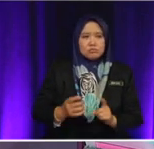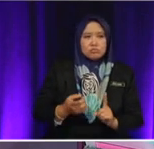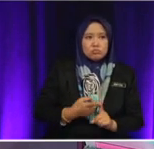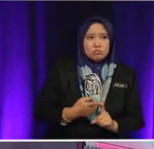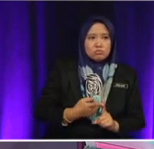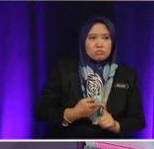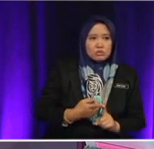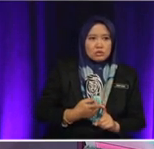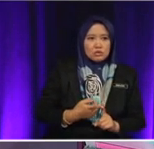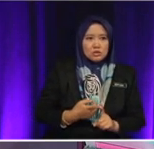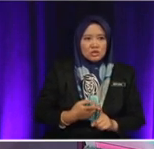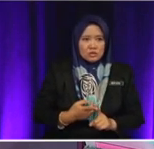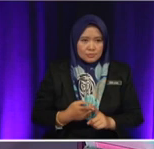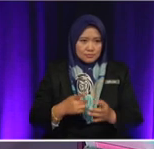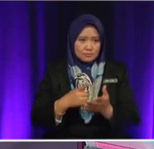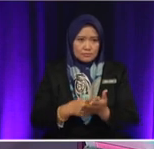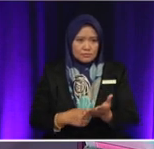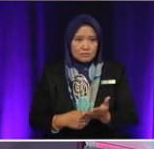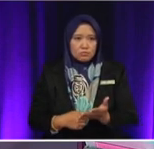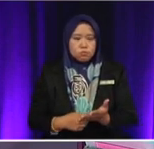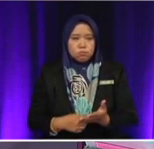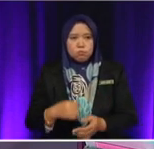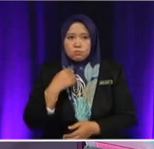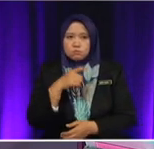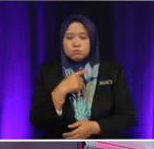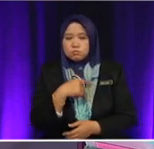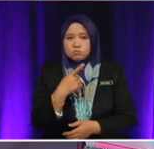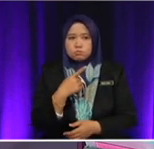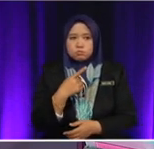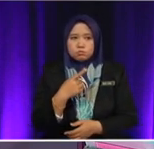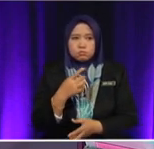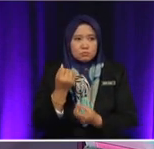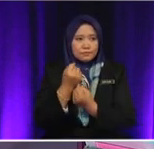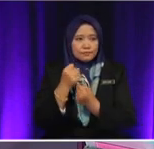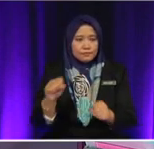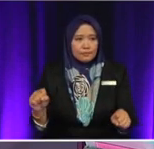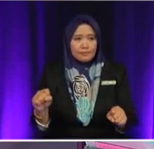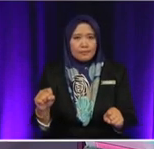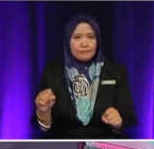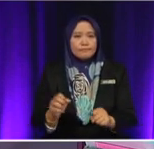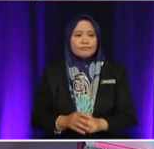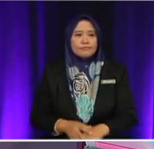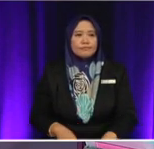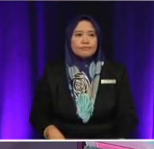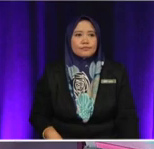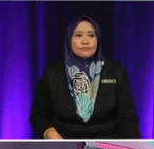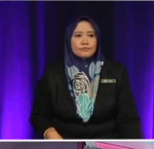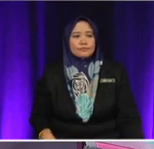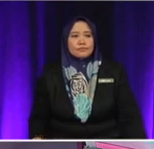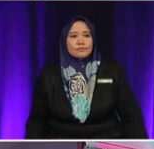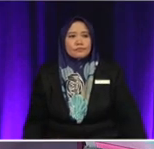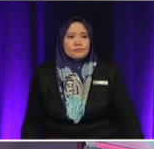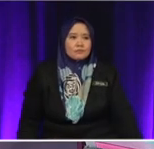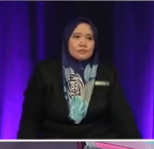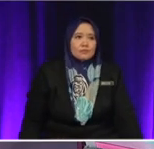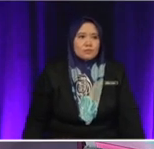sedikit berkaitan tentang kemahiran berfikir. Siapa yang sedia? Okey, cuba Azim boleh